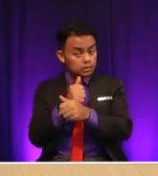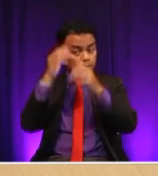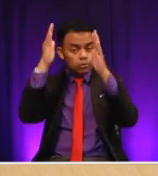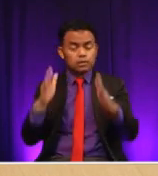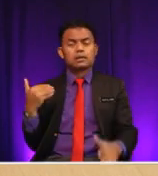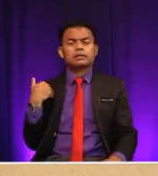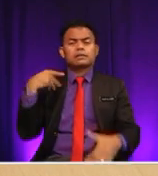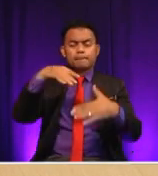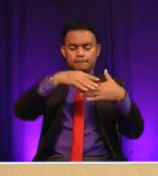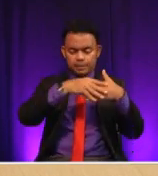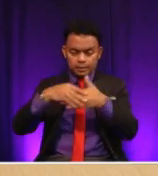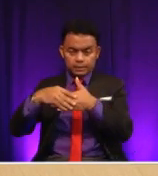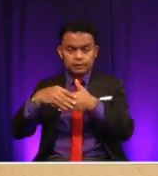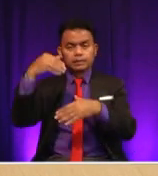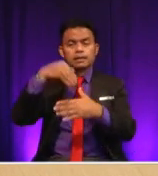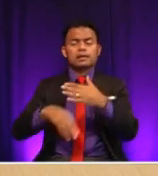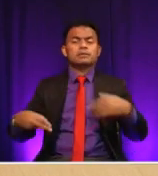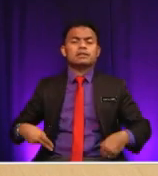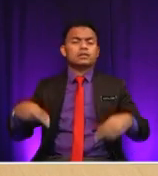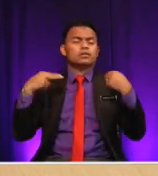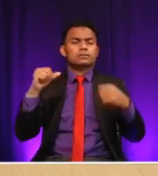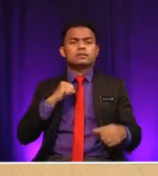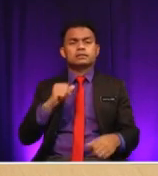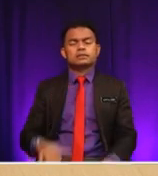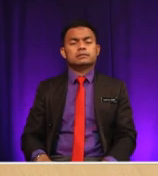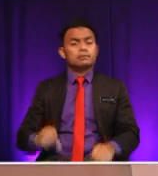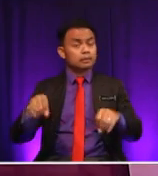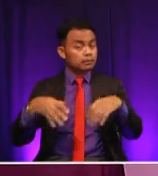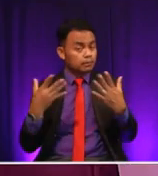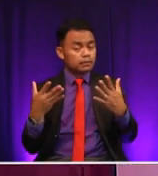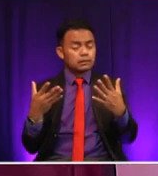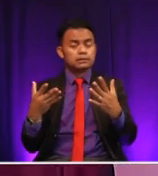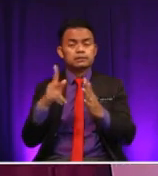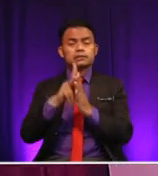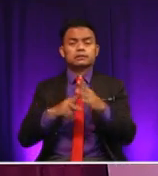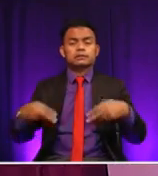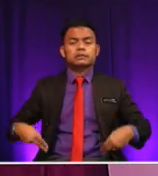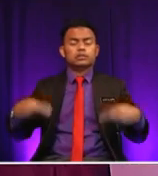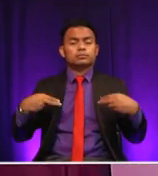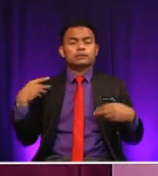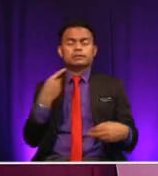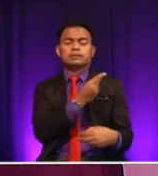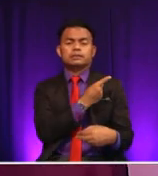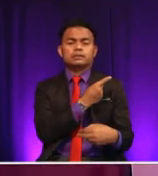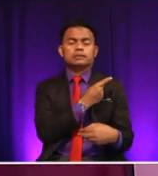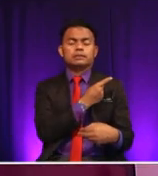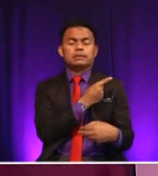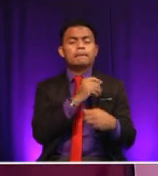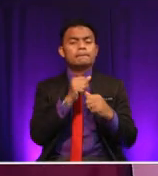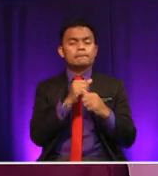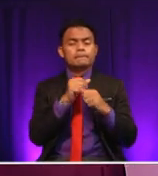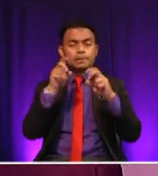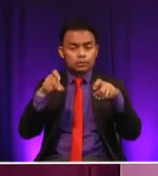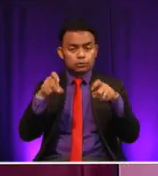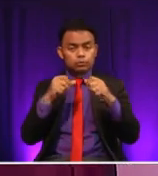Maksudnya dijelaskan di sini Bagaimana kehidupan kita Oke perjalanan kehidupan kita perlu berpandukan kepada